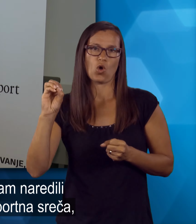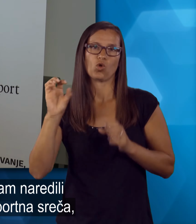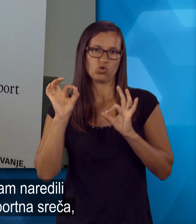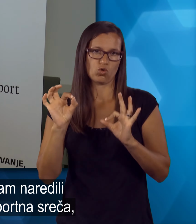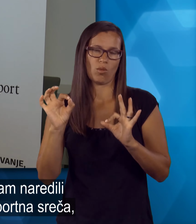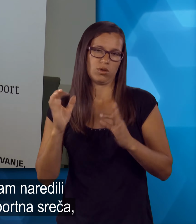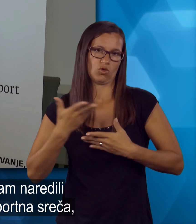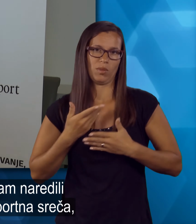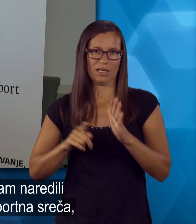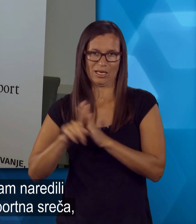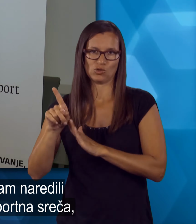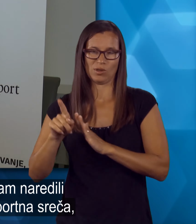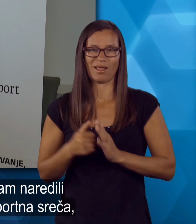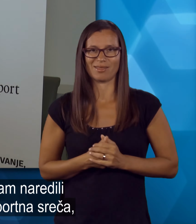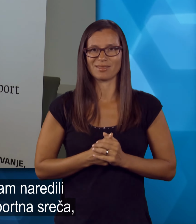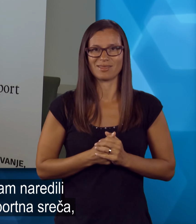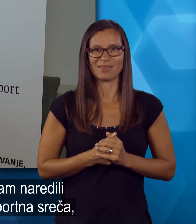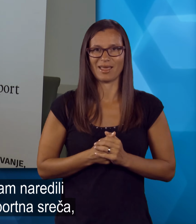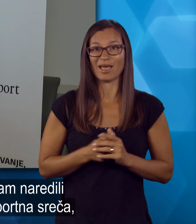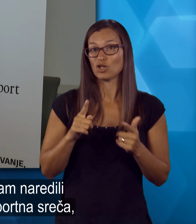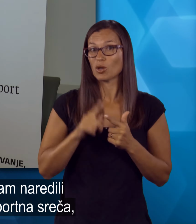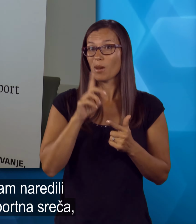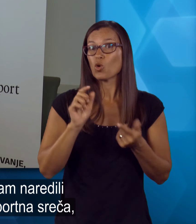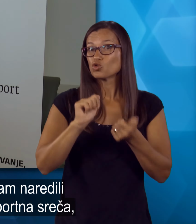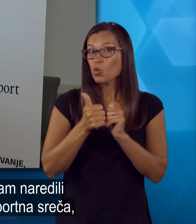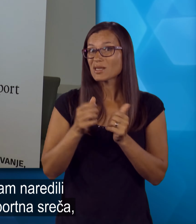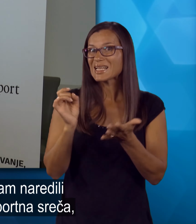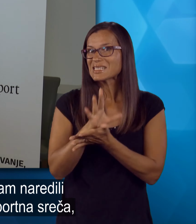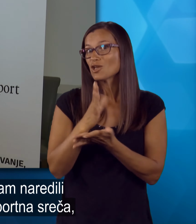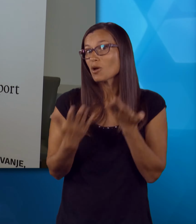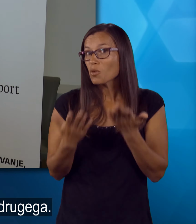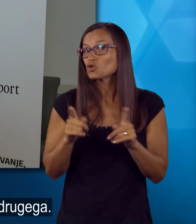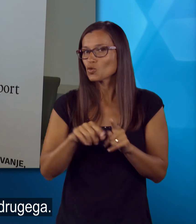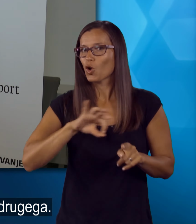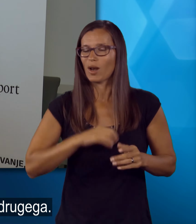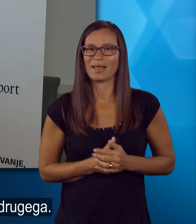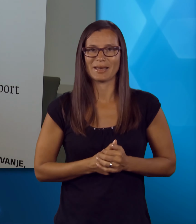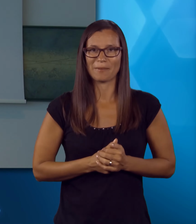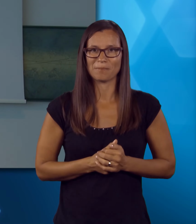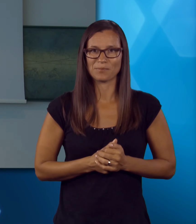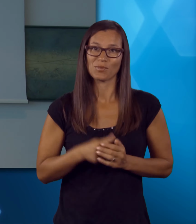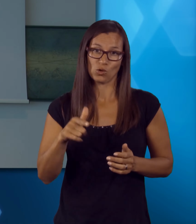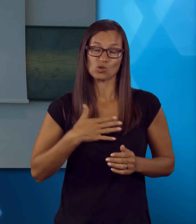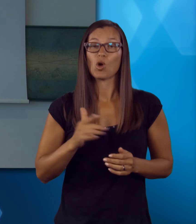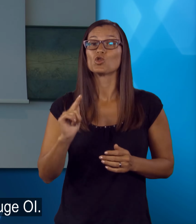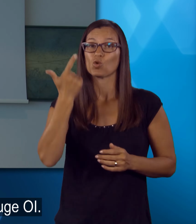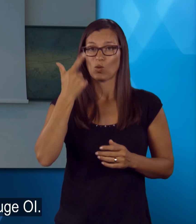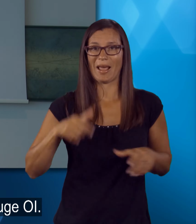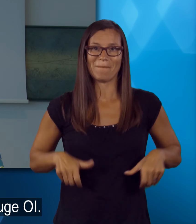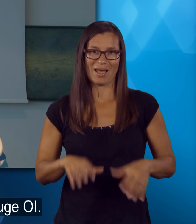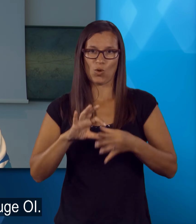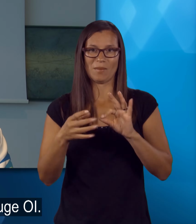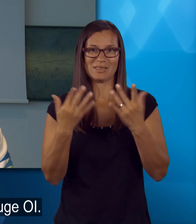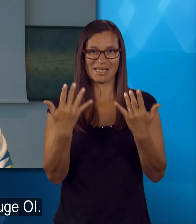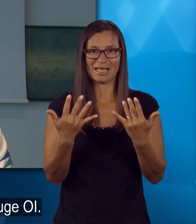v Rio in da bomo tam naredili rezultate, ki šli predloče v pašportni sreč, pa še tako lahko kaj drugi. To so